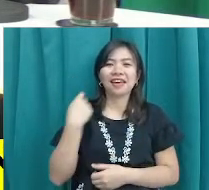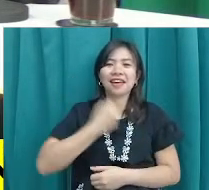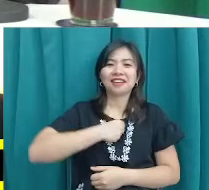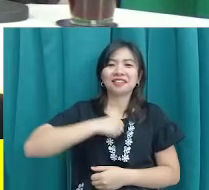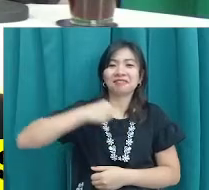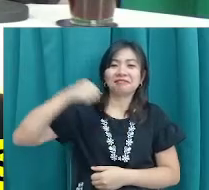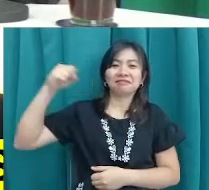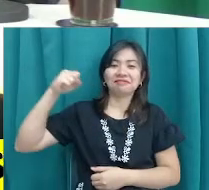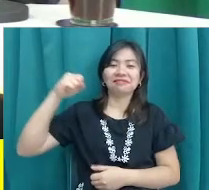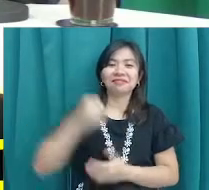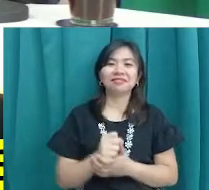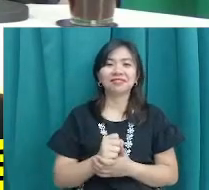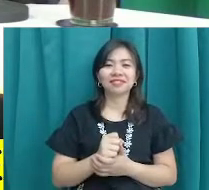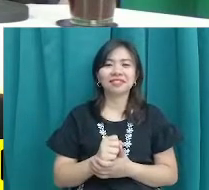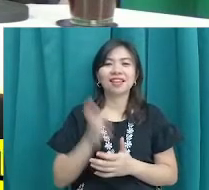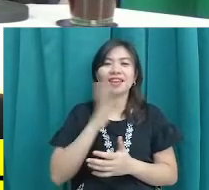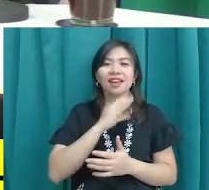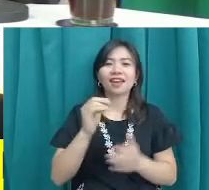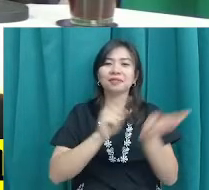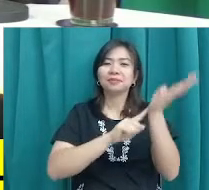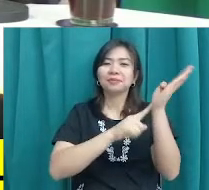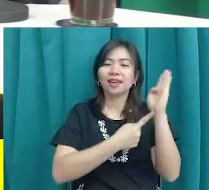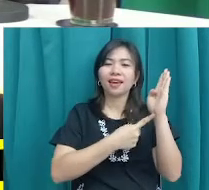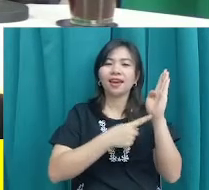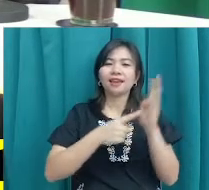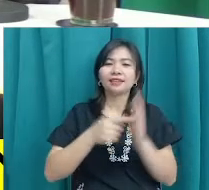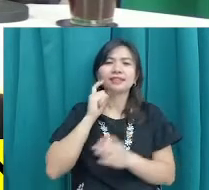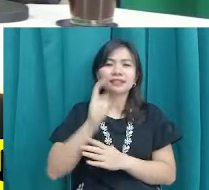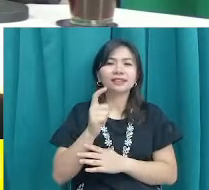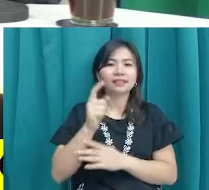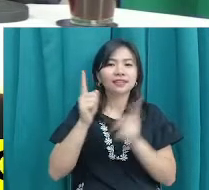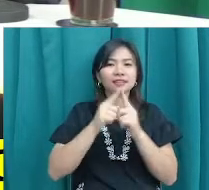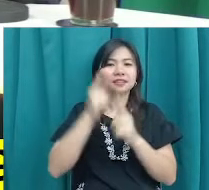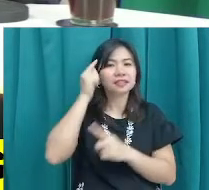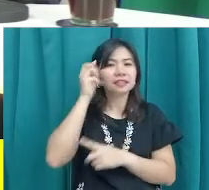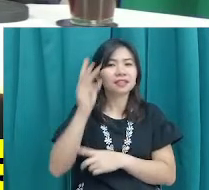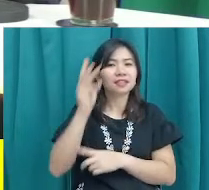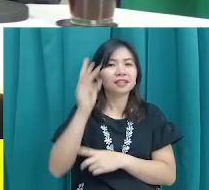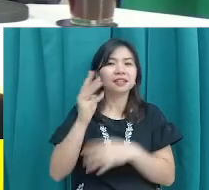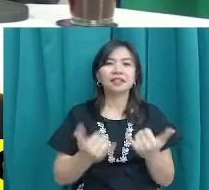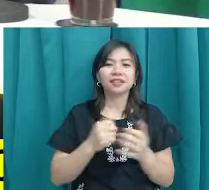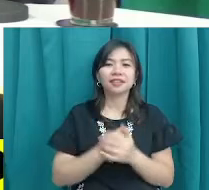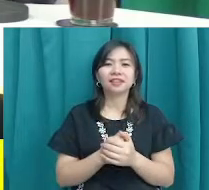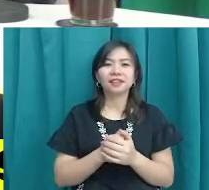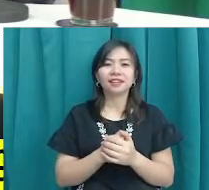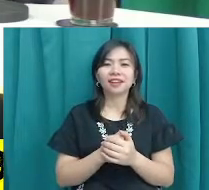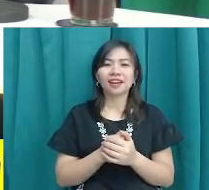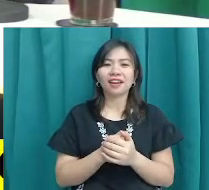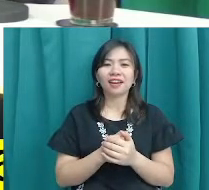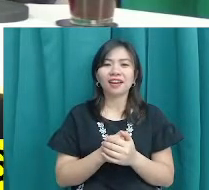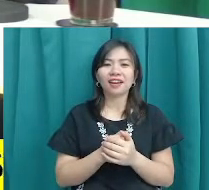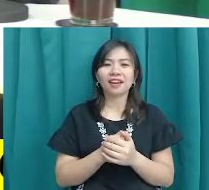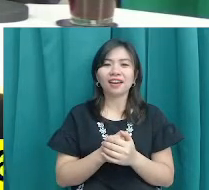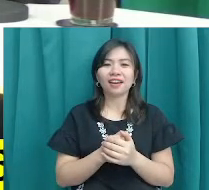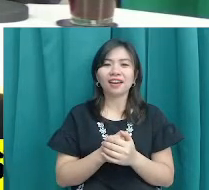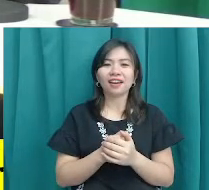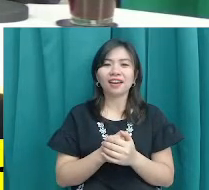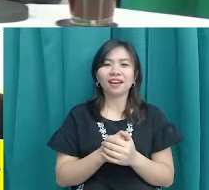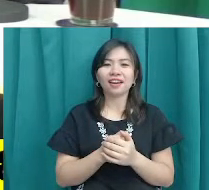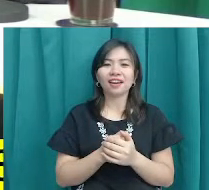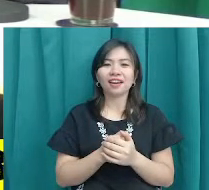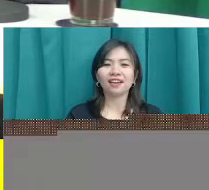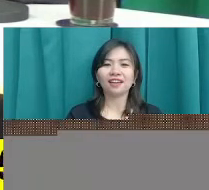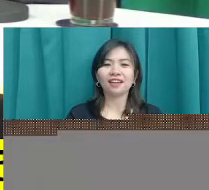and began every one of them to say unto him, Lord, is it I? Oh, bihira,